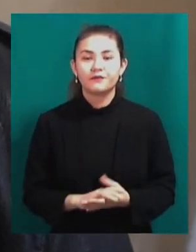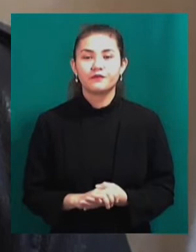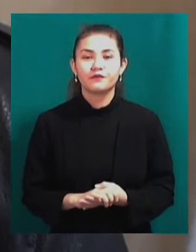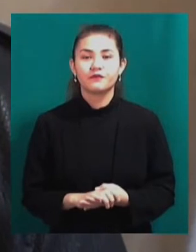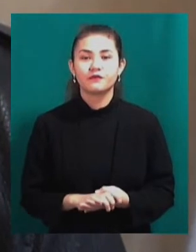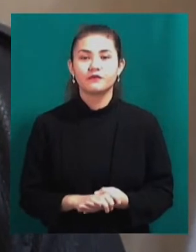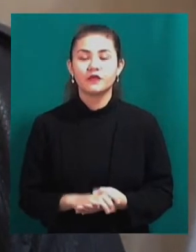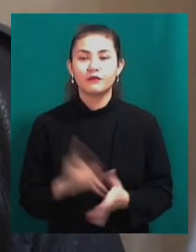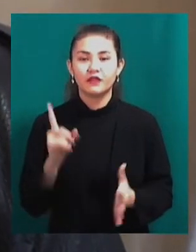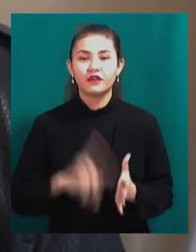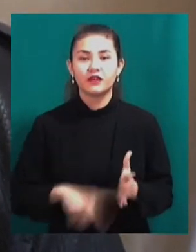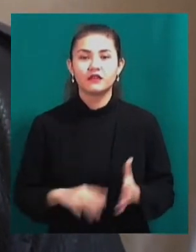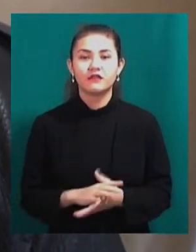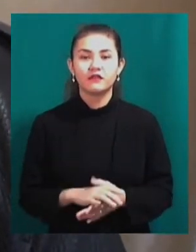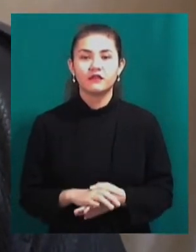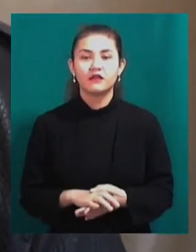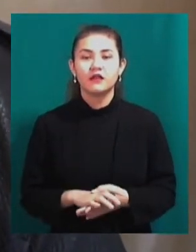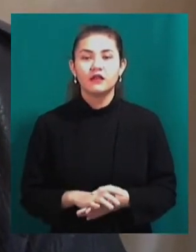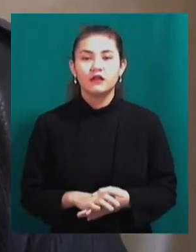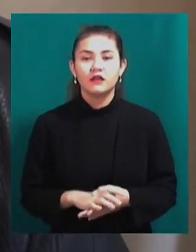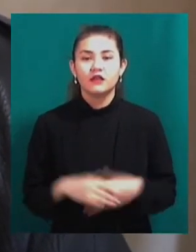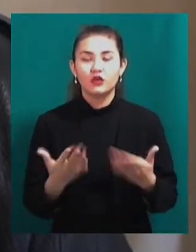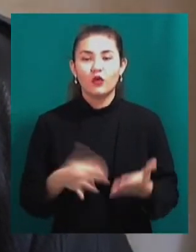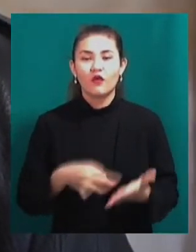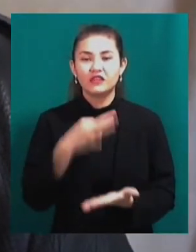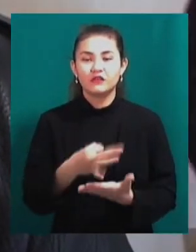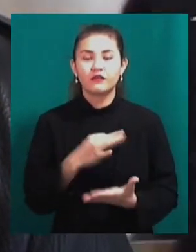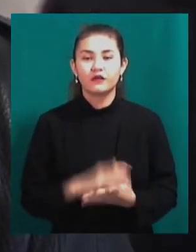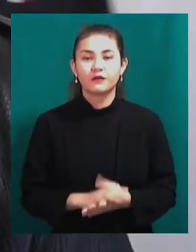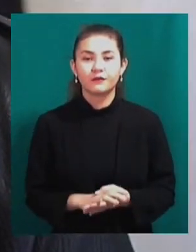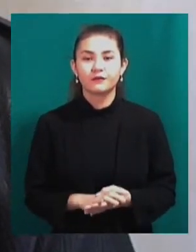підтвердив наданий висновок.